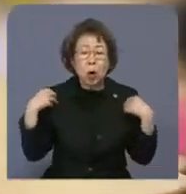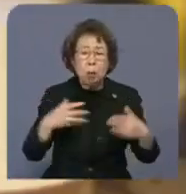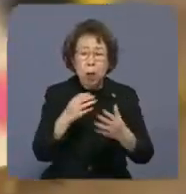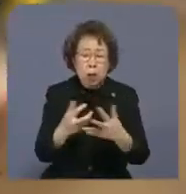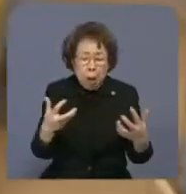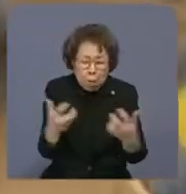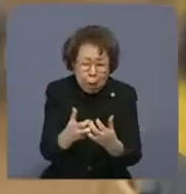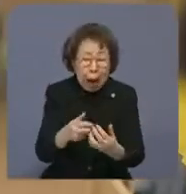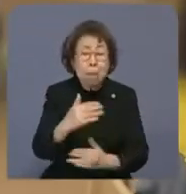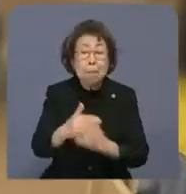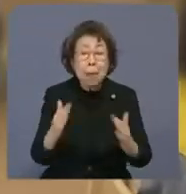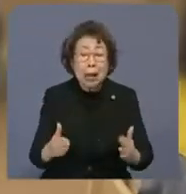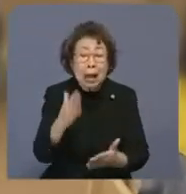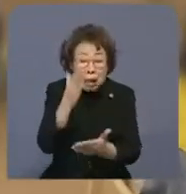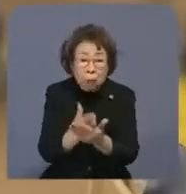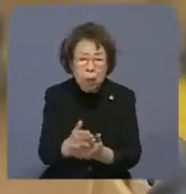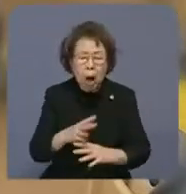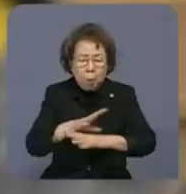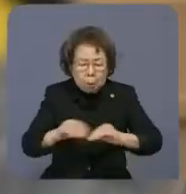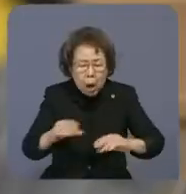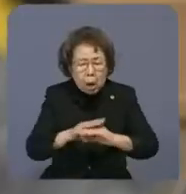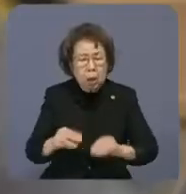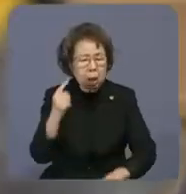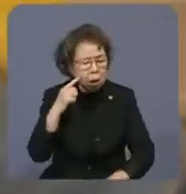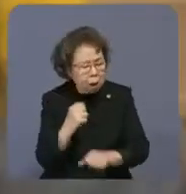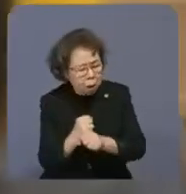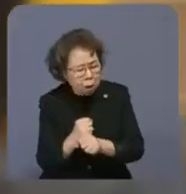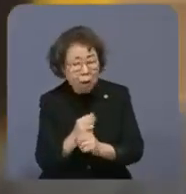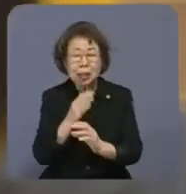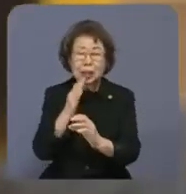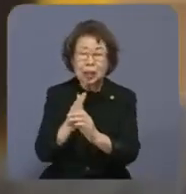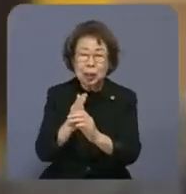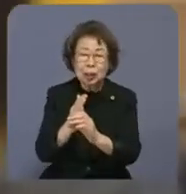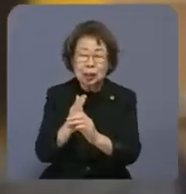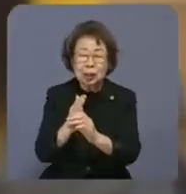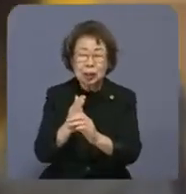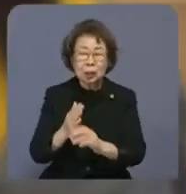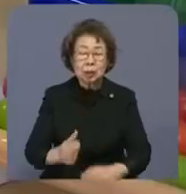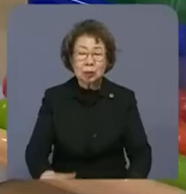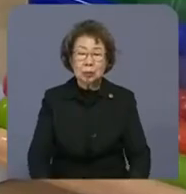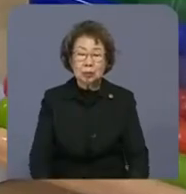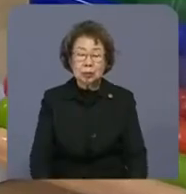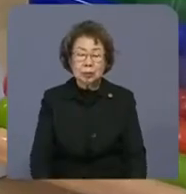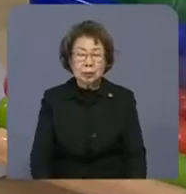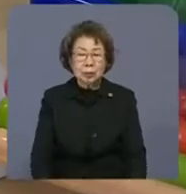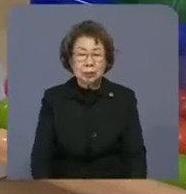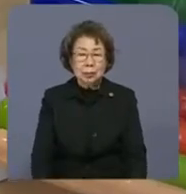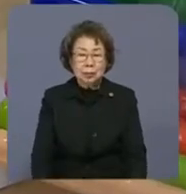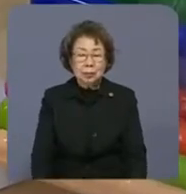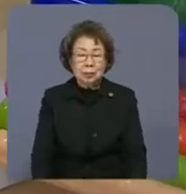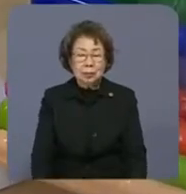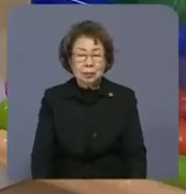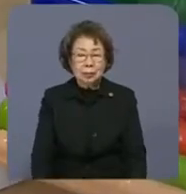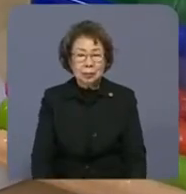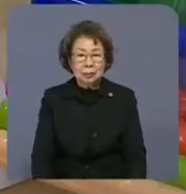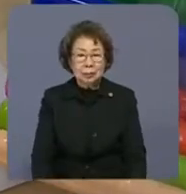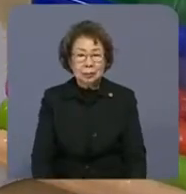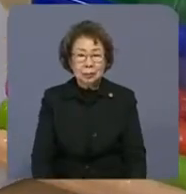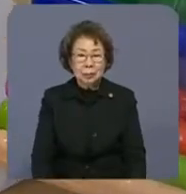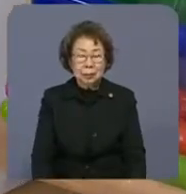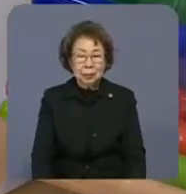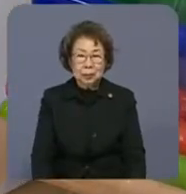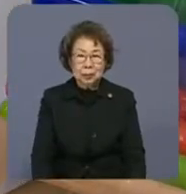과밀학급 해소 등 여러 방역 대책을 함께 세워야 한다는 지적이 나오고 있습니다. KBS 뉴스 김계희입니다.